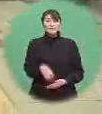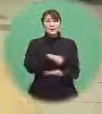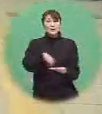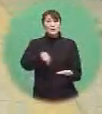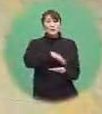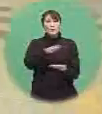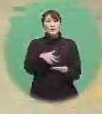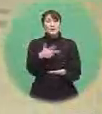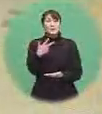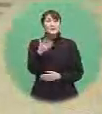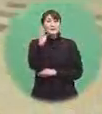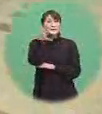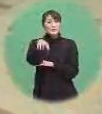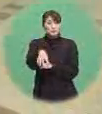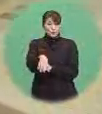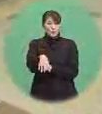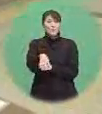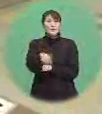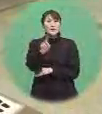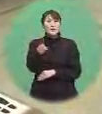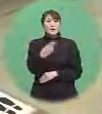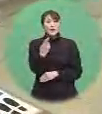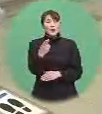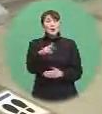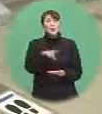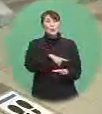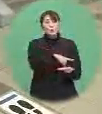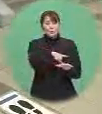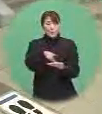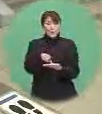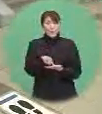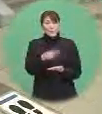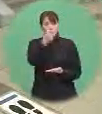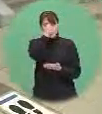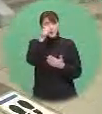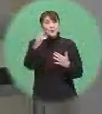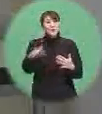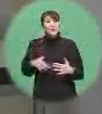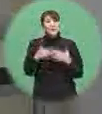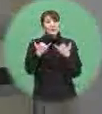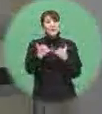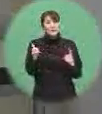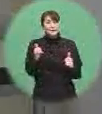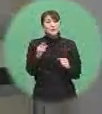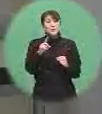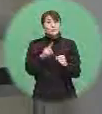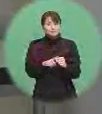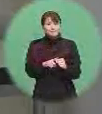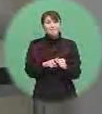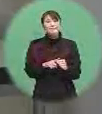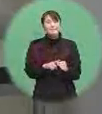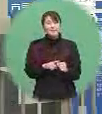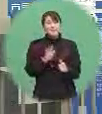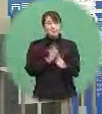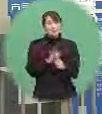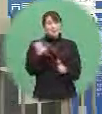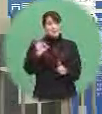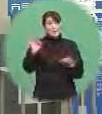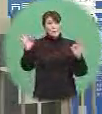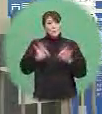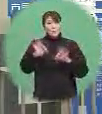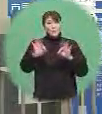郡山市役所内の2カ所に能登半島地震の被災者を支援する義援金の募金箱が設置され